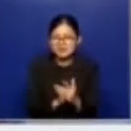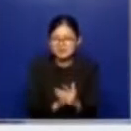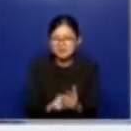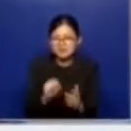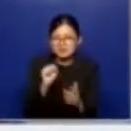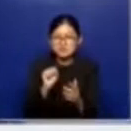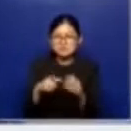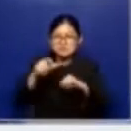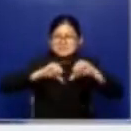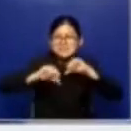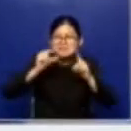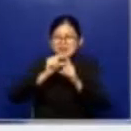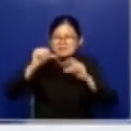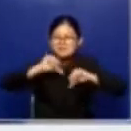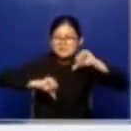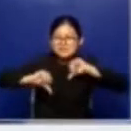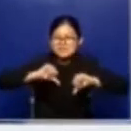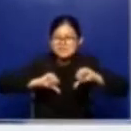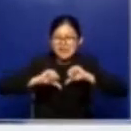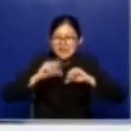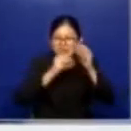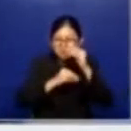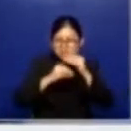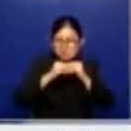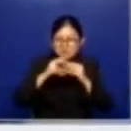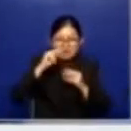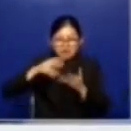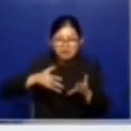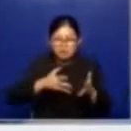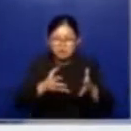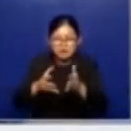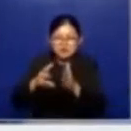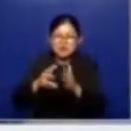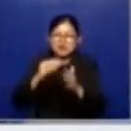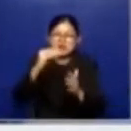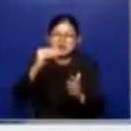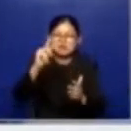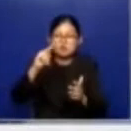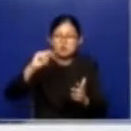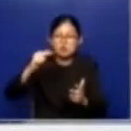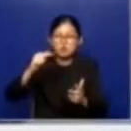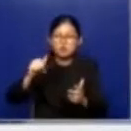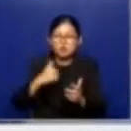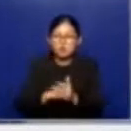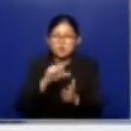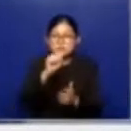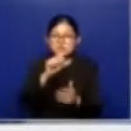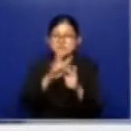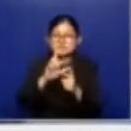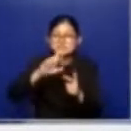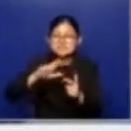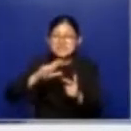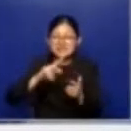โดอีฟิดีนมันไหลขึ้นมานะครับตามลำแม่น้ำโขงแล้วเกิดการต่อสู้นะครับขัดขวางจากเจ้าหน้าที่